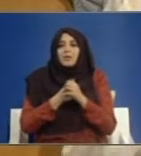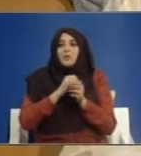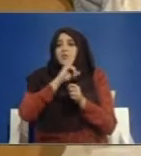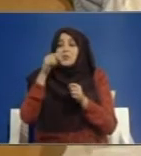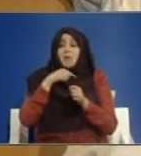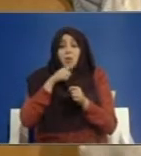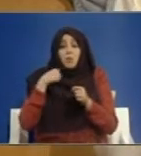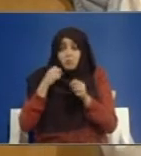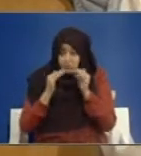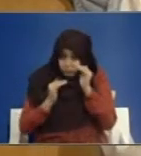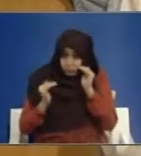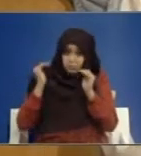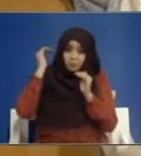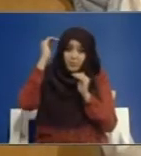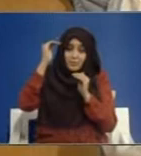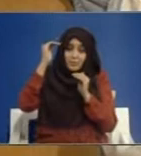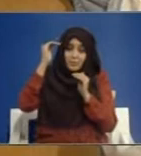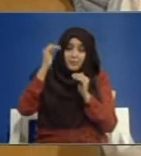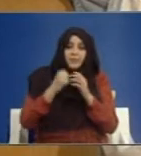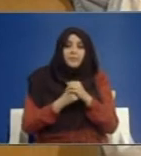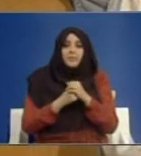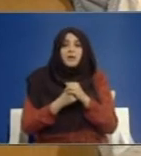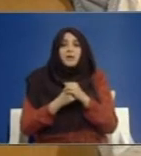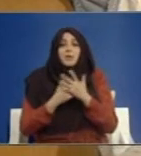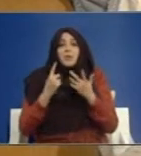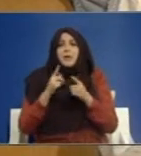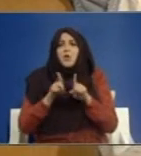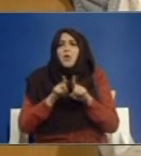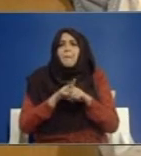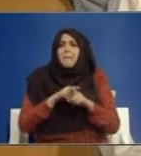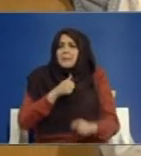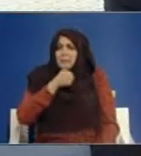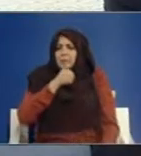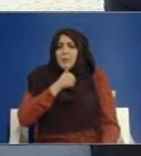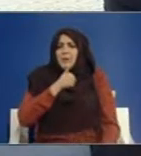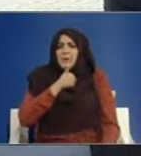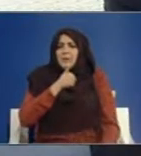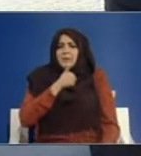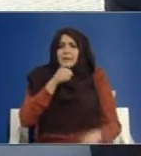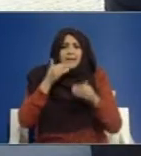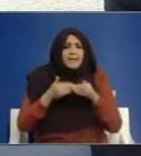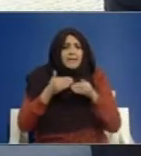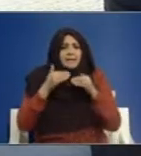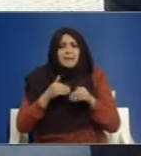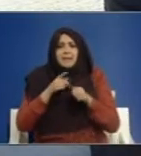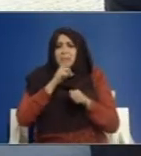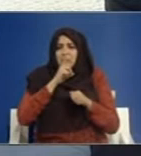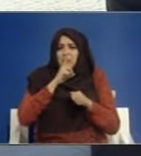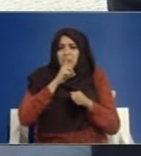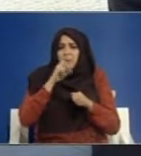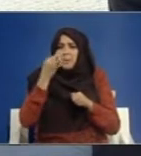هذا المستوى؟ هل هو في في في تحمل، تحمل الامتناع، امتناع عن الكلام، امتناع